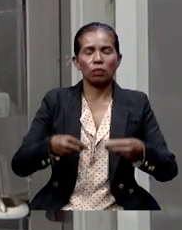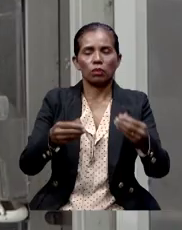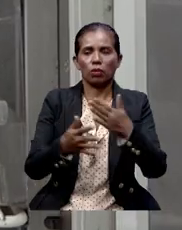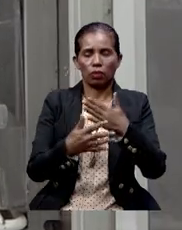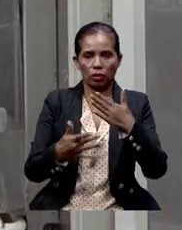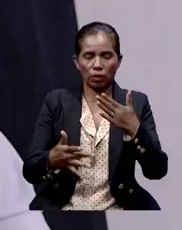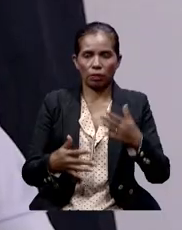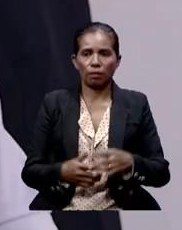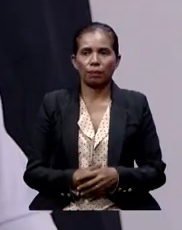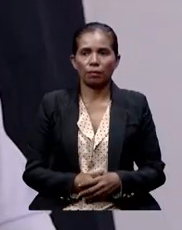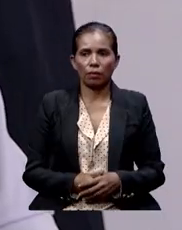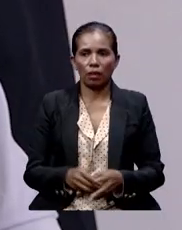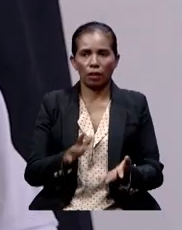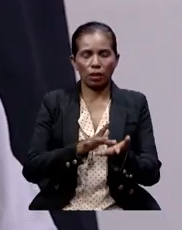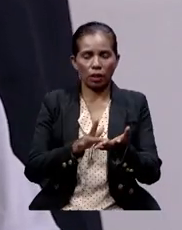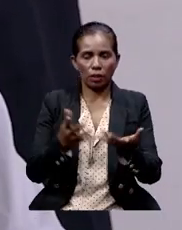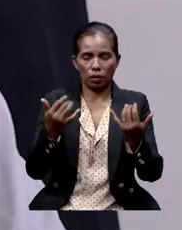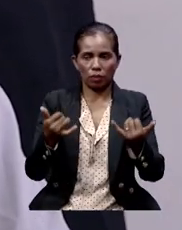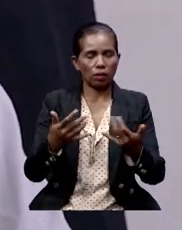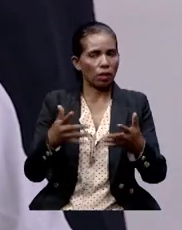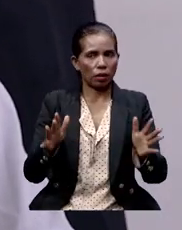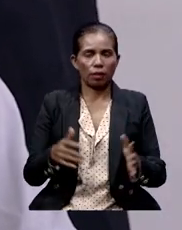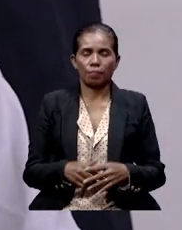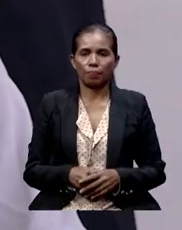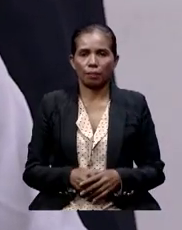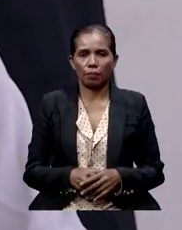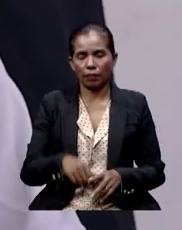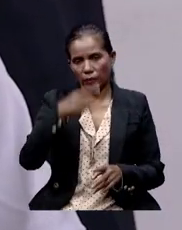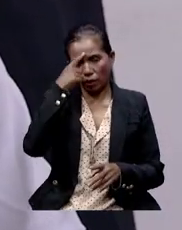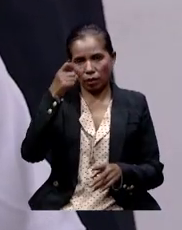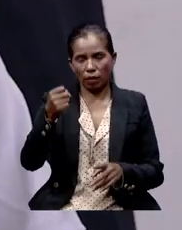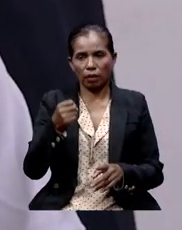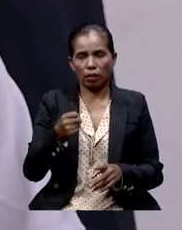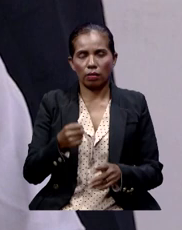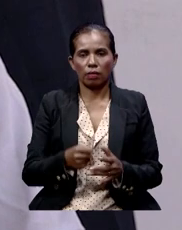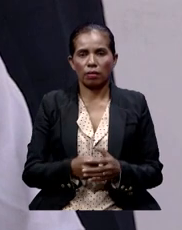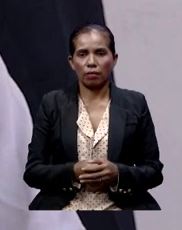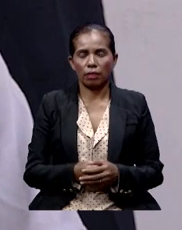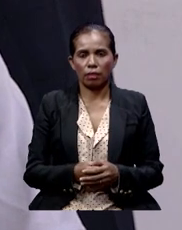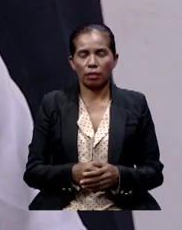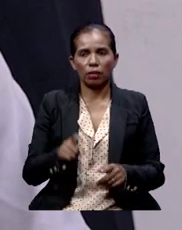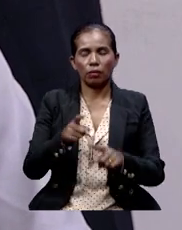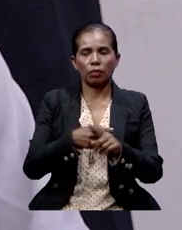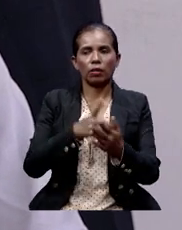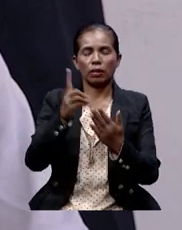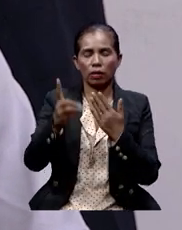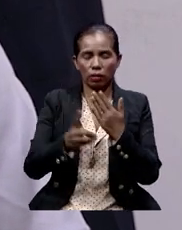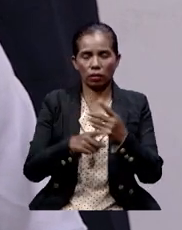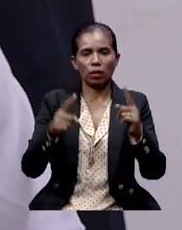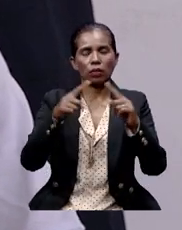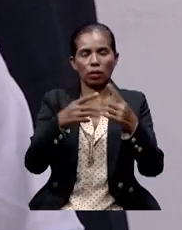ran. Stok ran akor radang ita bela dehan menos tamba durante iha fulan dezembro ma ito